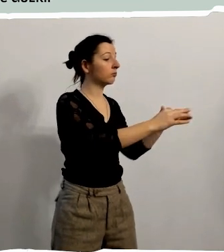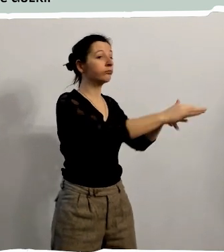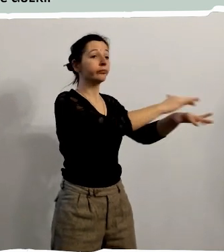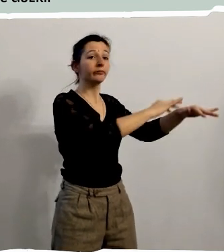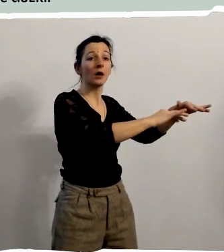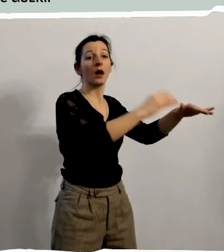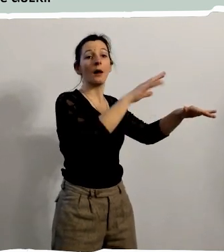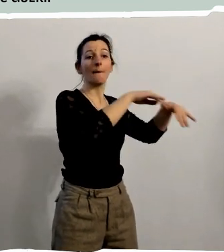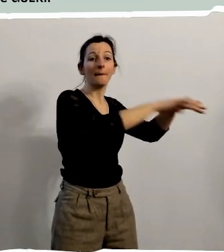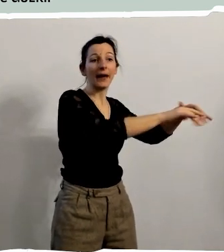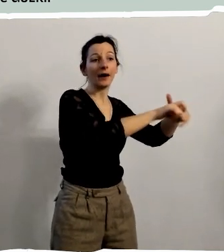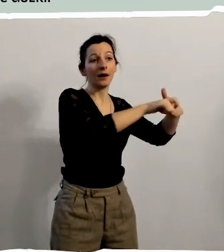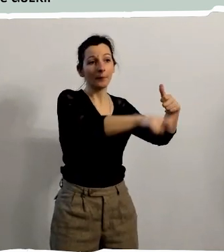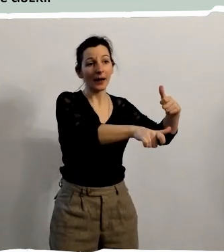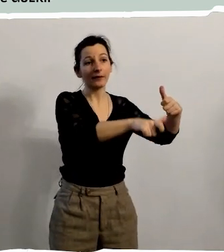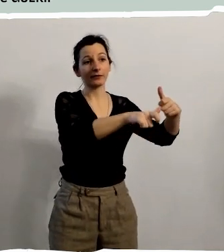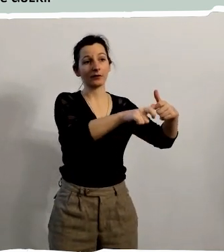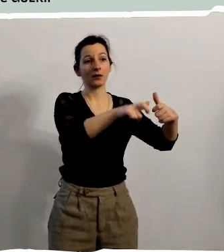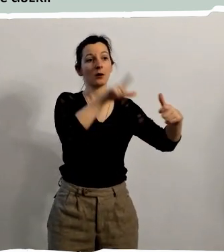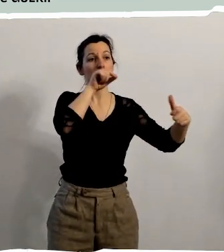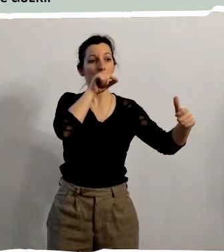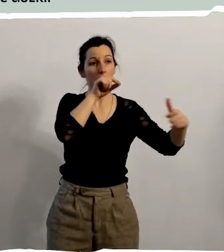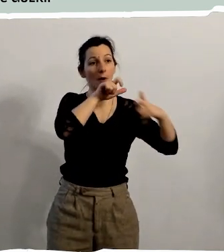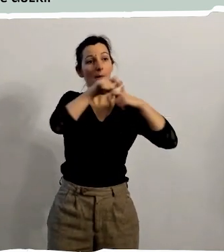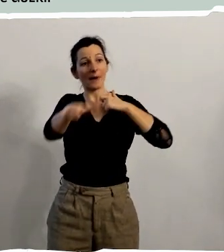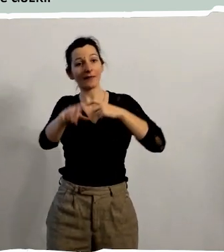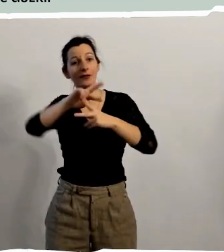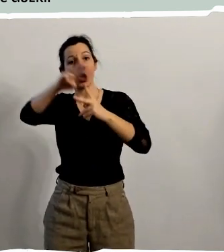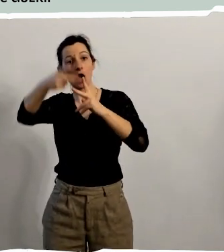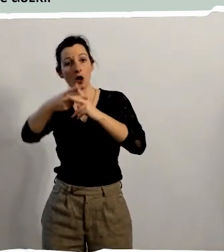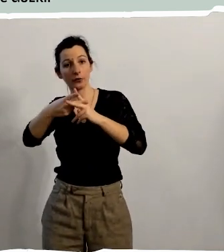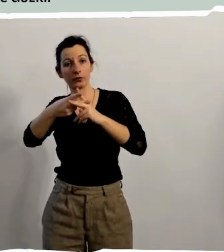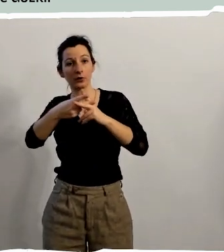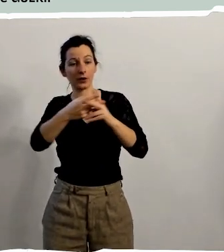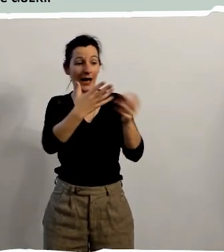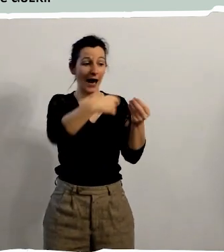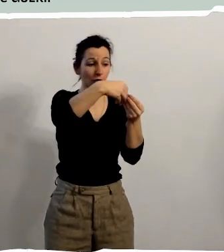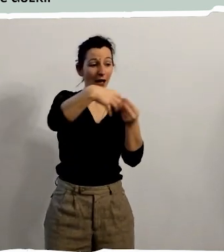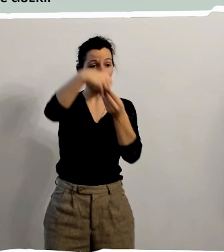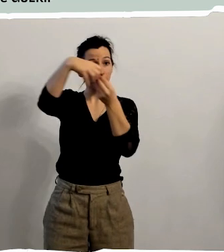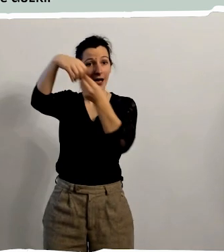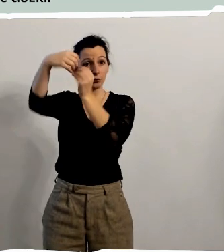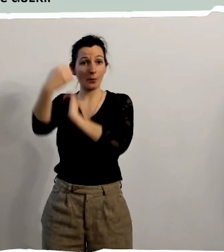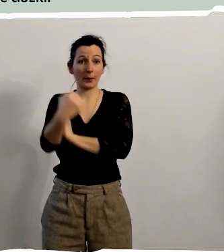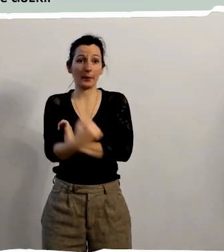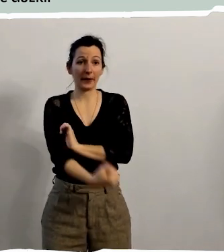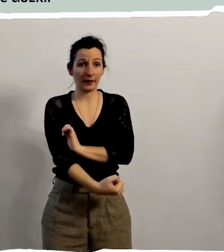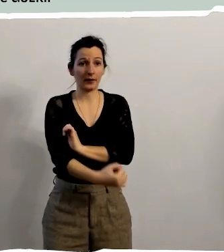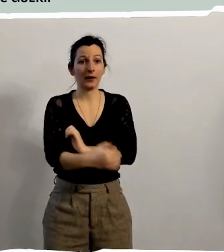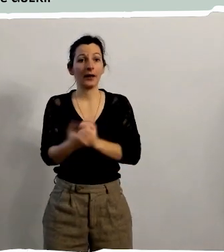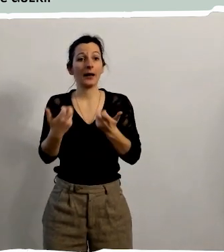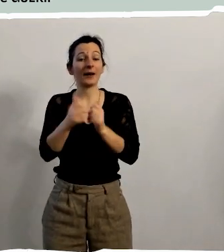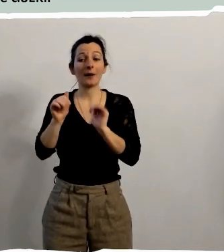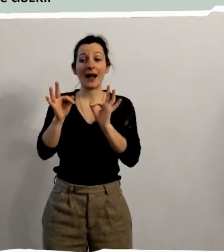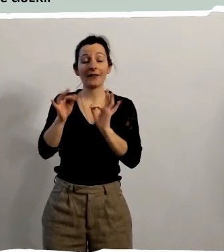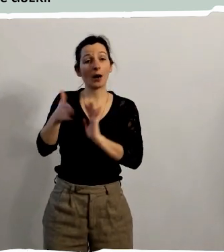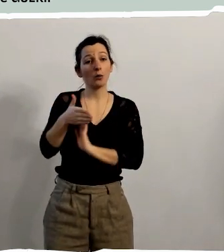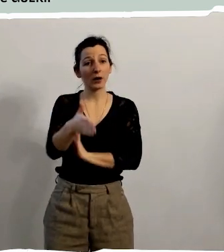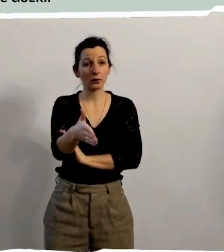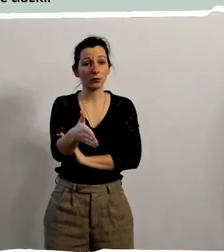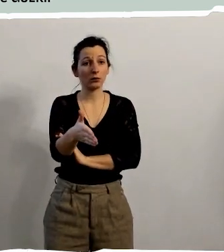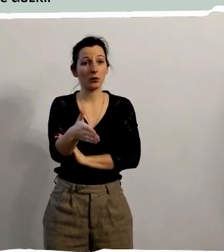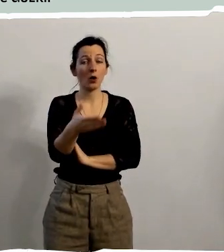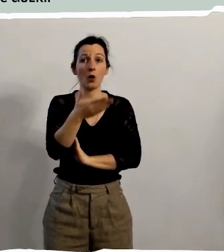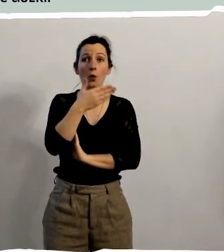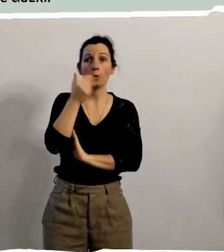en espèce humaine comme un élément un peu terminal de la chaîne alimentaire. Et donc par exemple pour les poissons, il faut plutôt